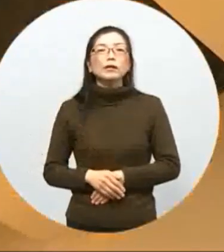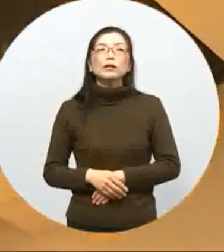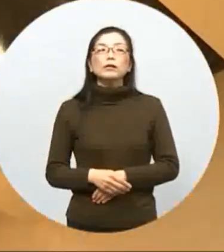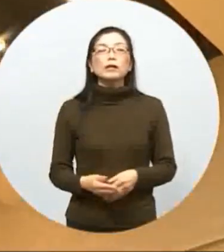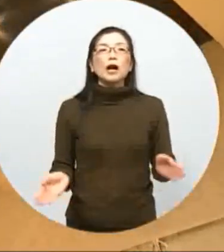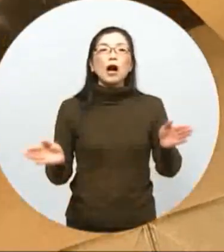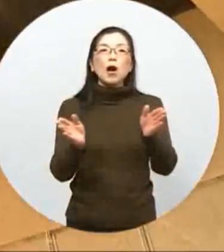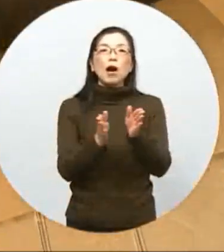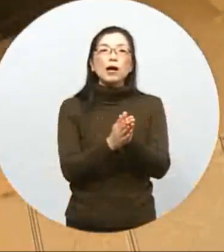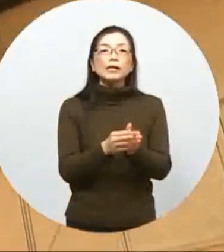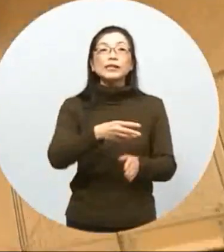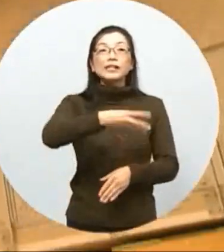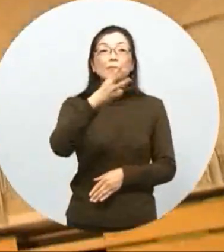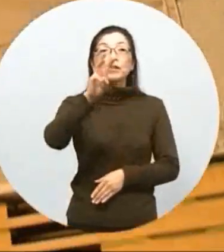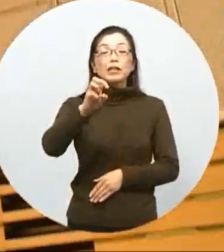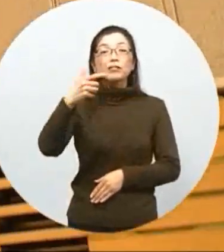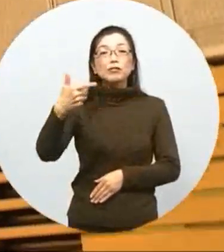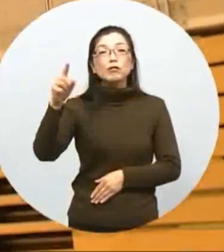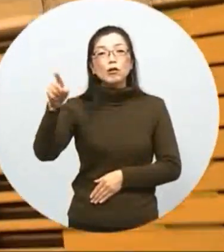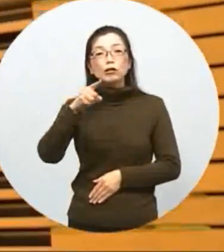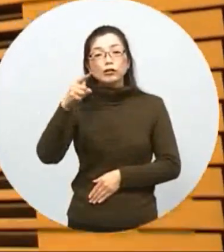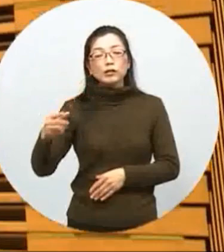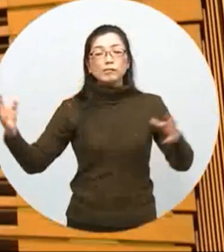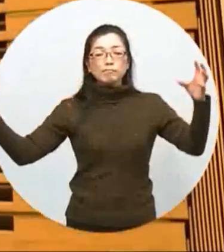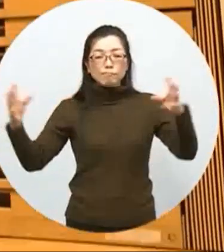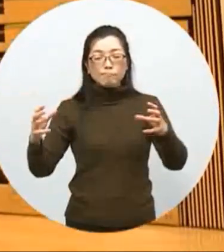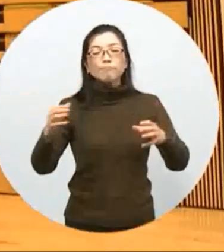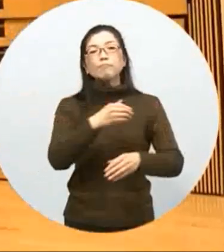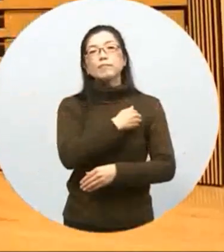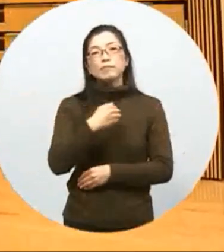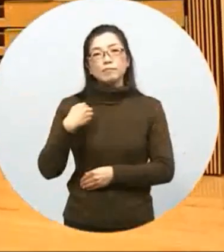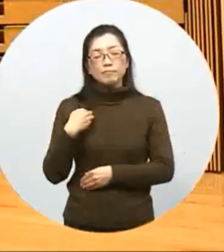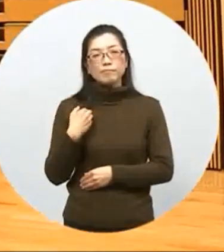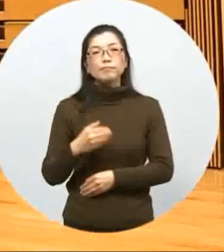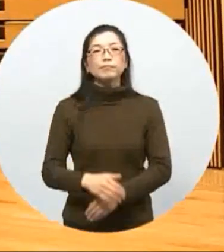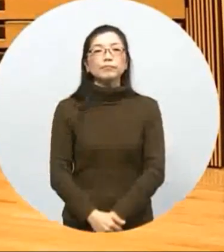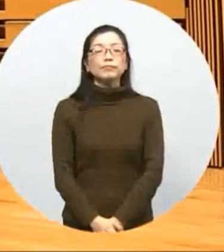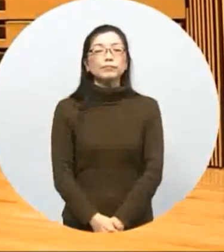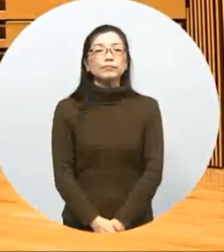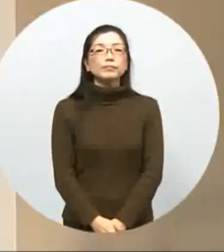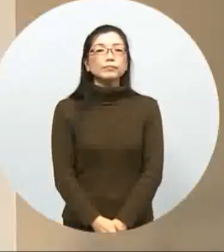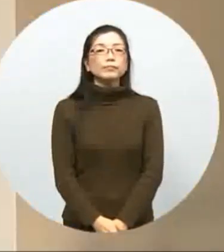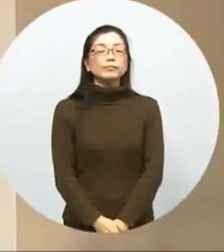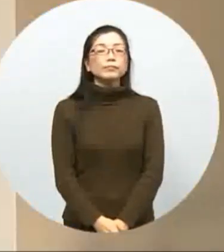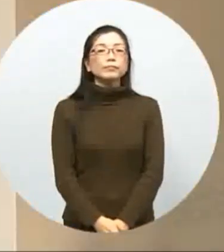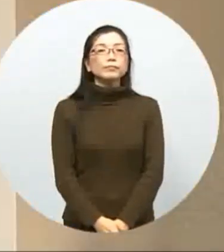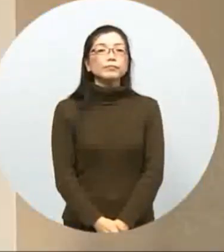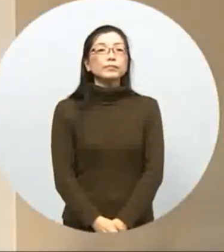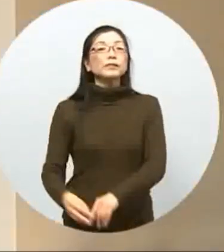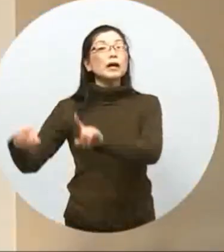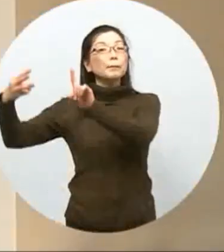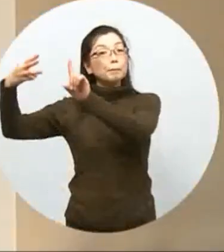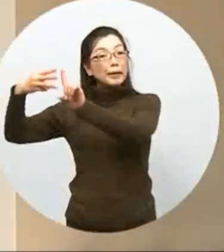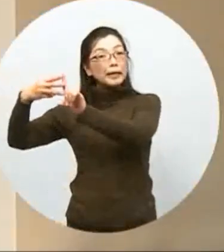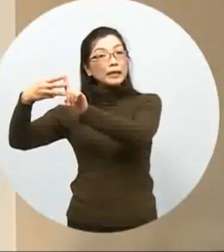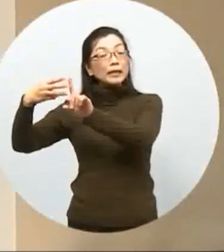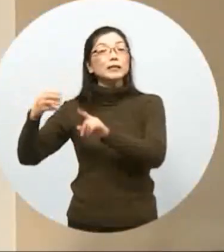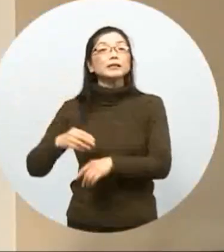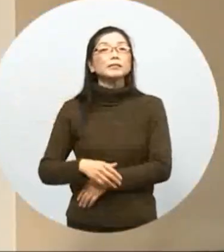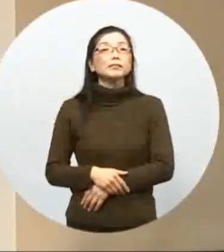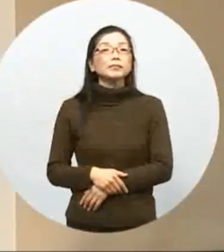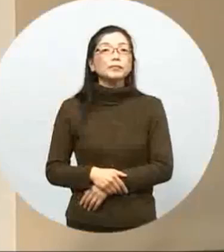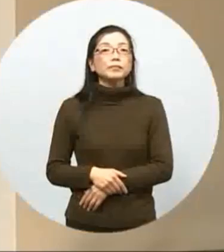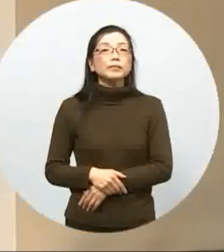て、約336人の、人が収容できる施設となっております。 多目的室 B